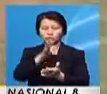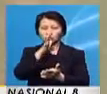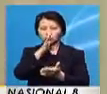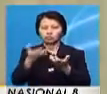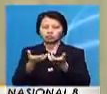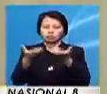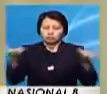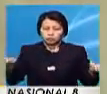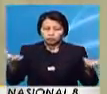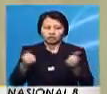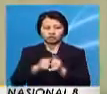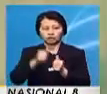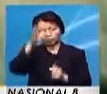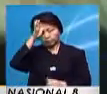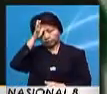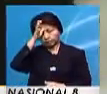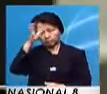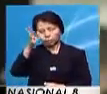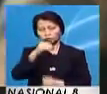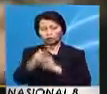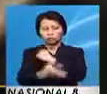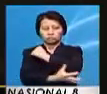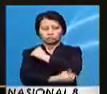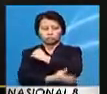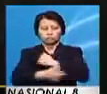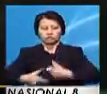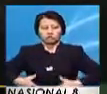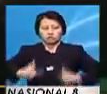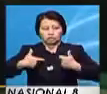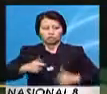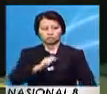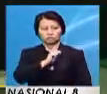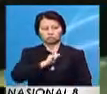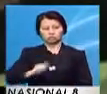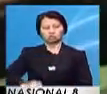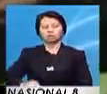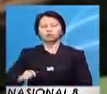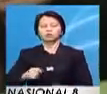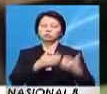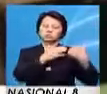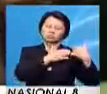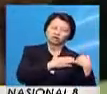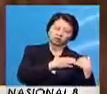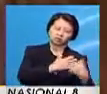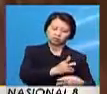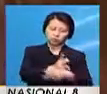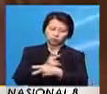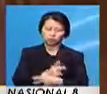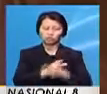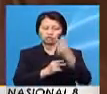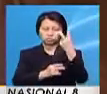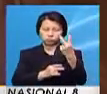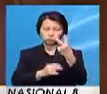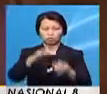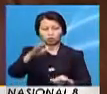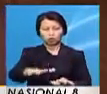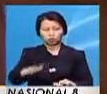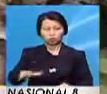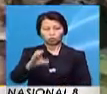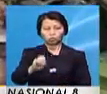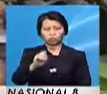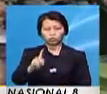berpisah dengan bapanya. Selain kemiskinan hidup, Tengku Nur Shazni turut bertanggungjawab menjaga dua lagi adik